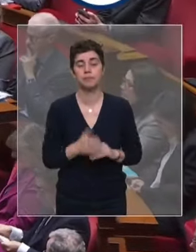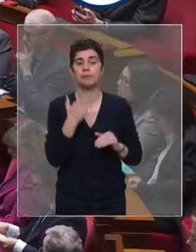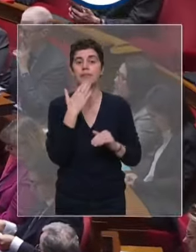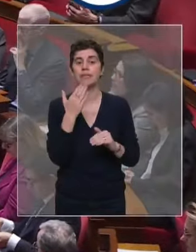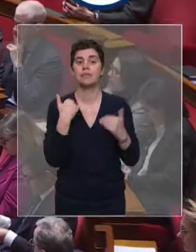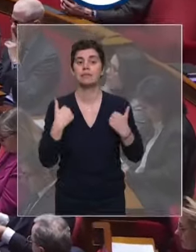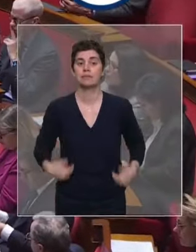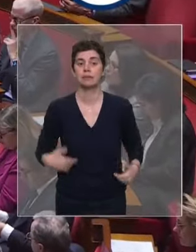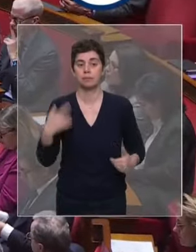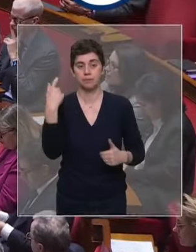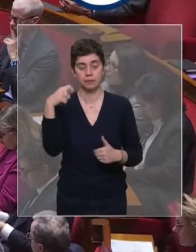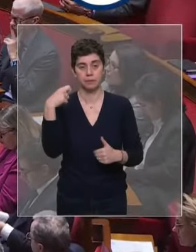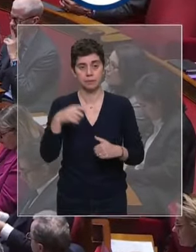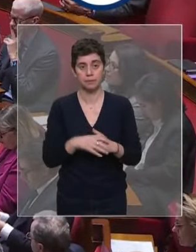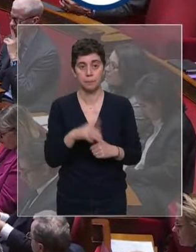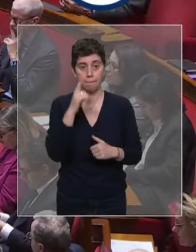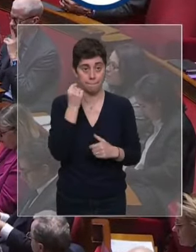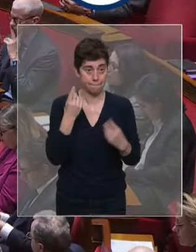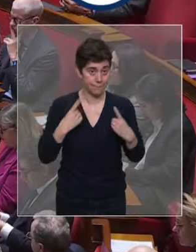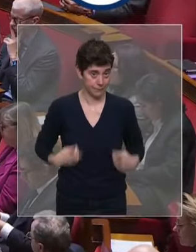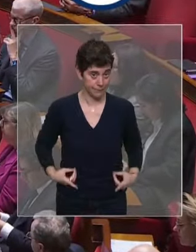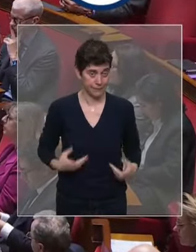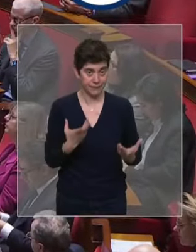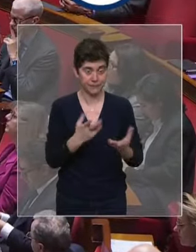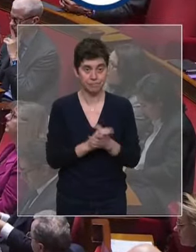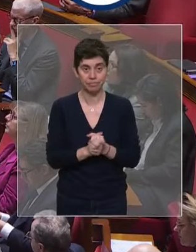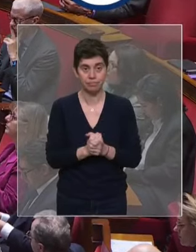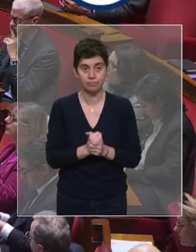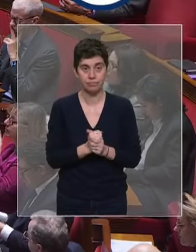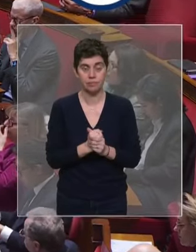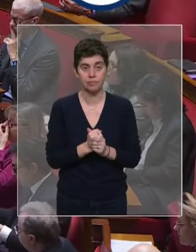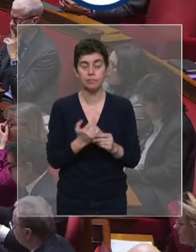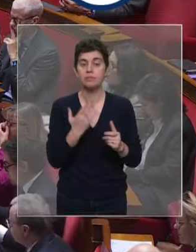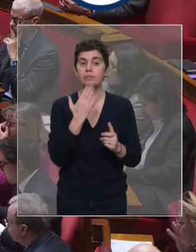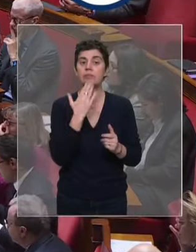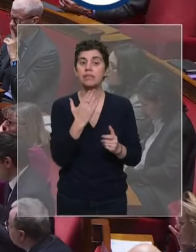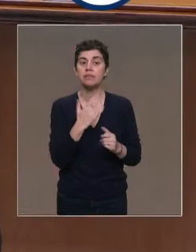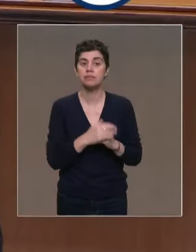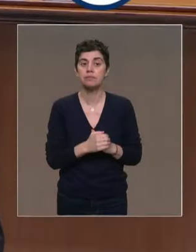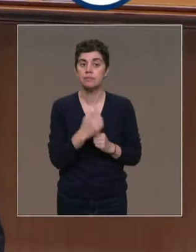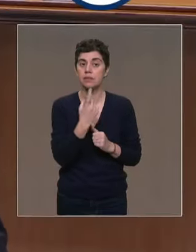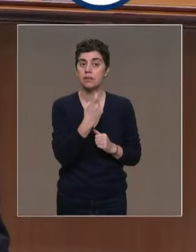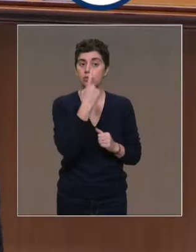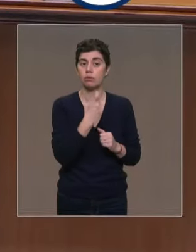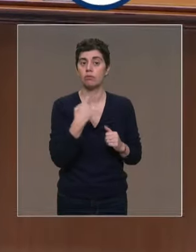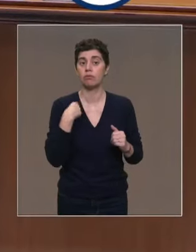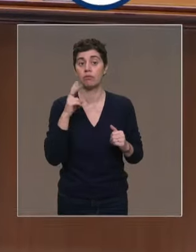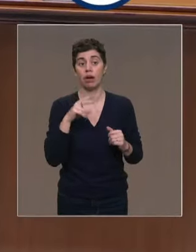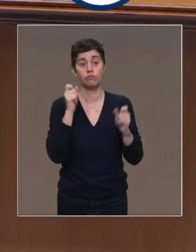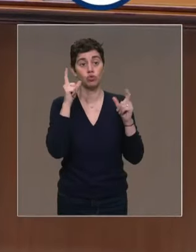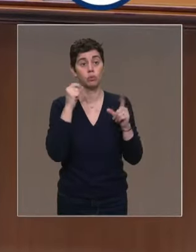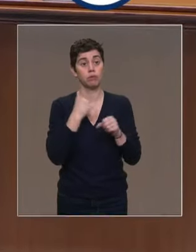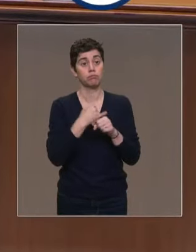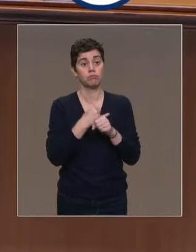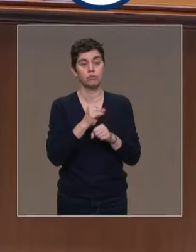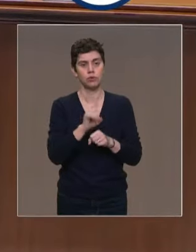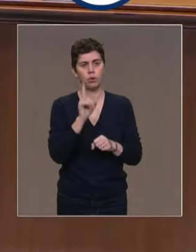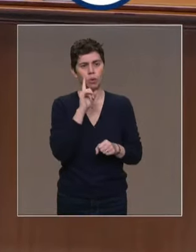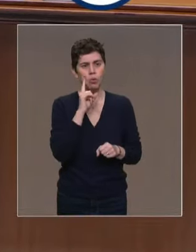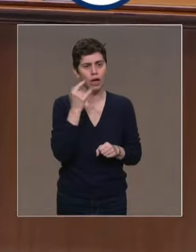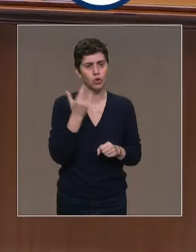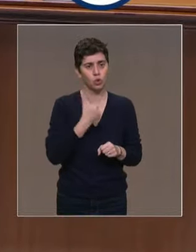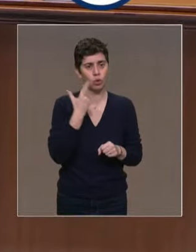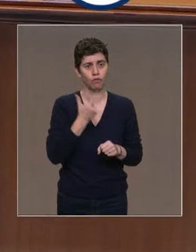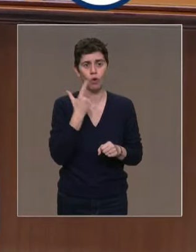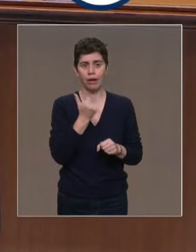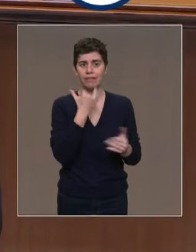Merci Madame la Présidente, Monsieur le député Paul Christophe. Merci pour cette question qui ne me surprend pas parce que nous avons déjà échangé deux fois par téléphone